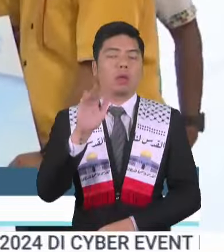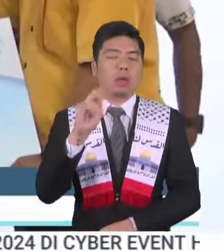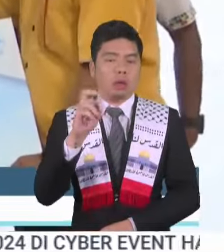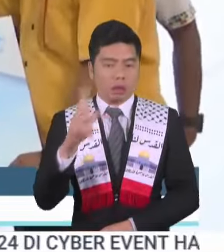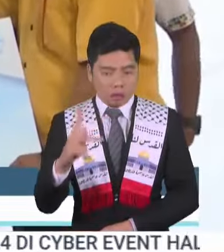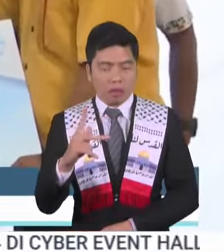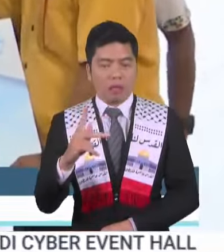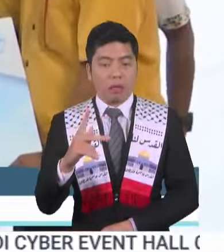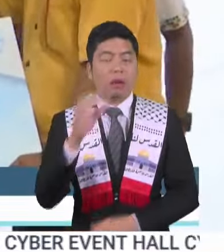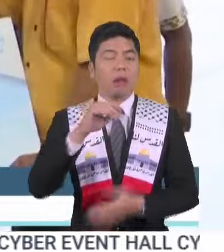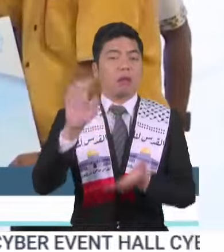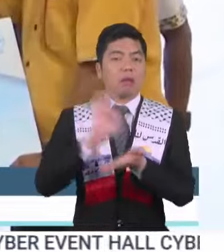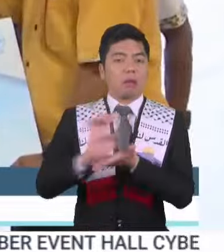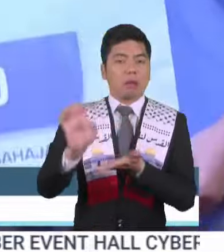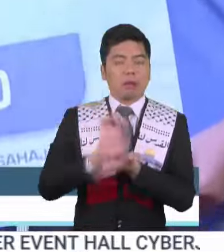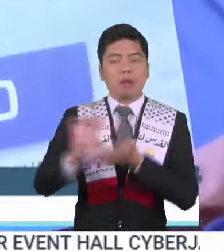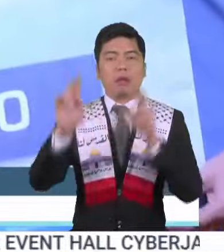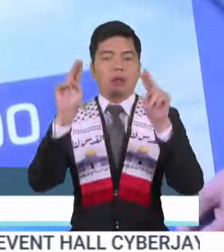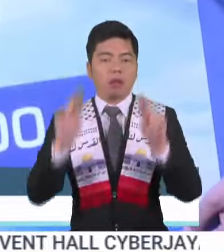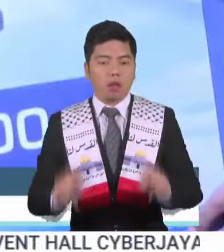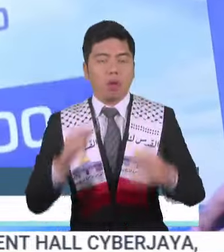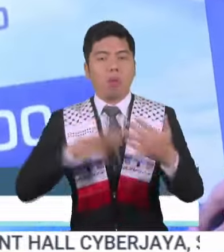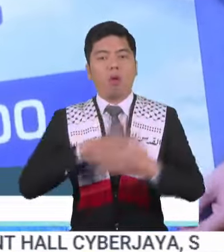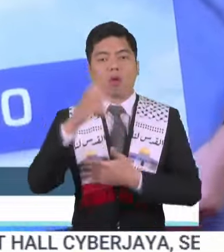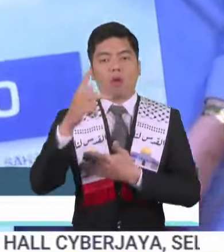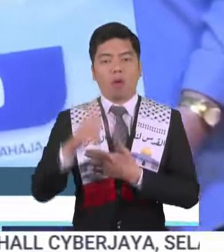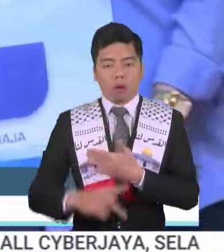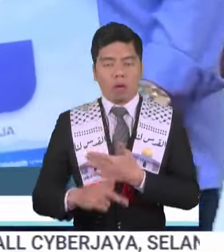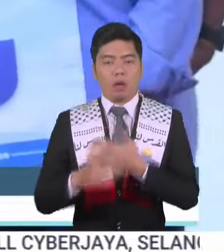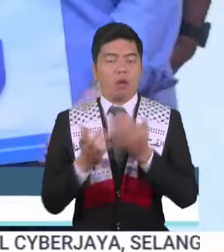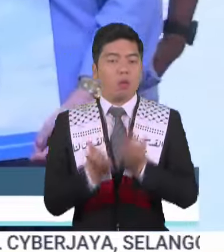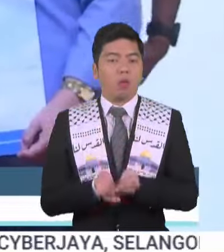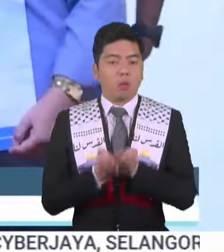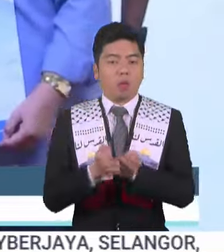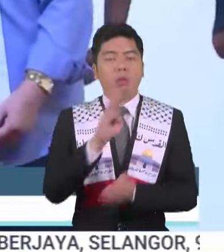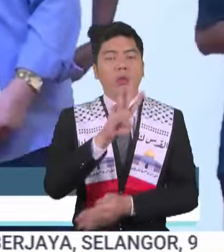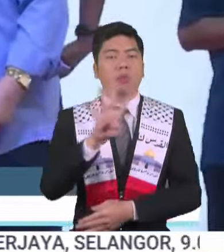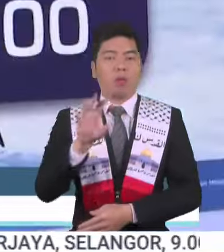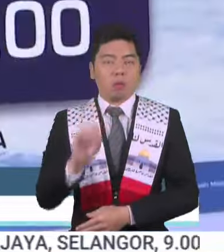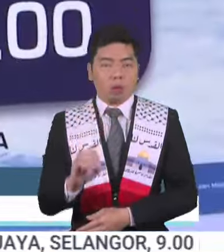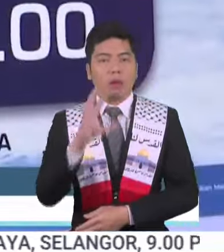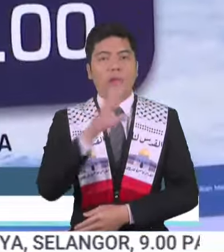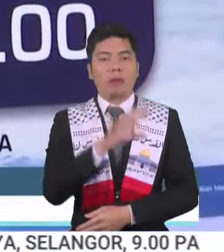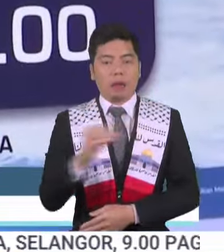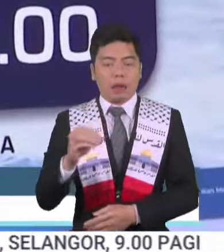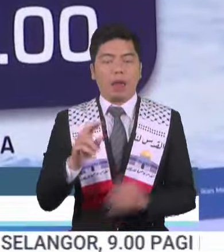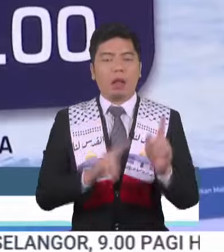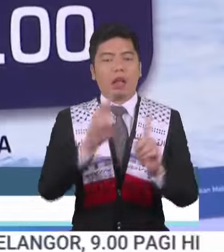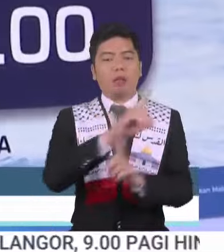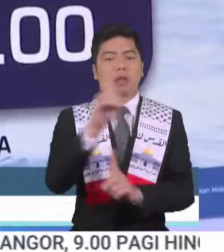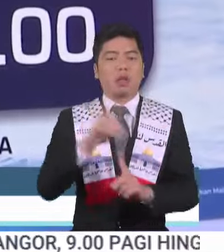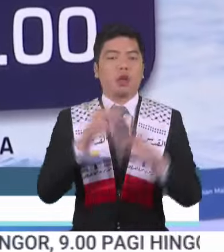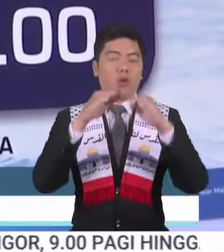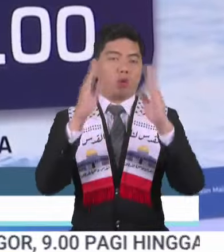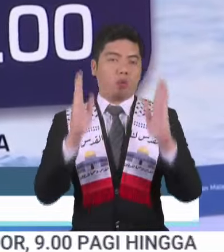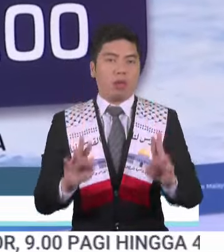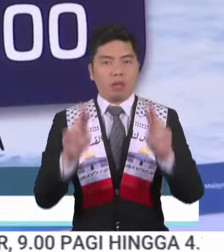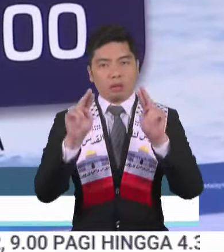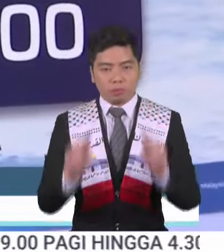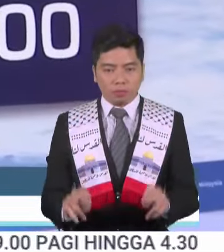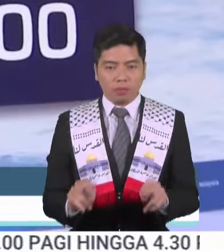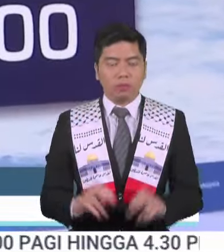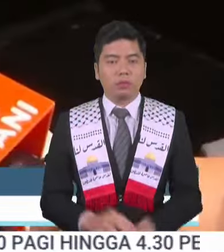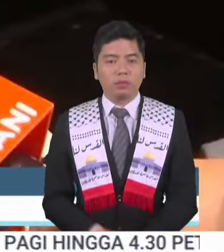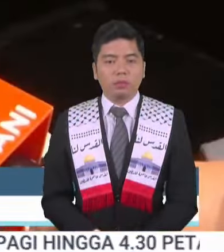dipinggirkan, Elaun Sara Hidup Nelayan, Program Peningkatan Kapasiti Nelayan B40 dan Baik Pulih Rumah Nelayan.